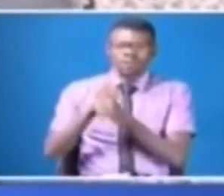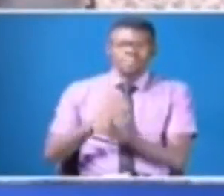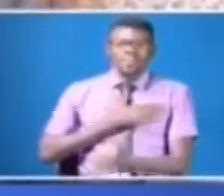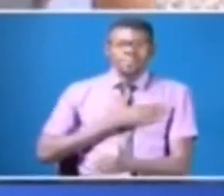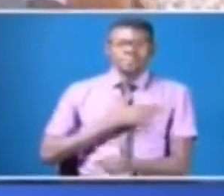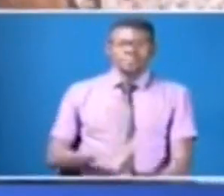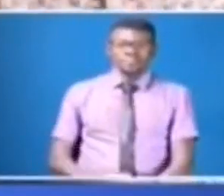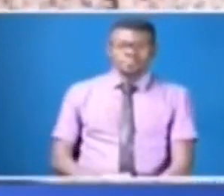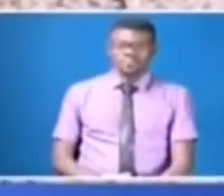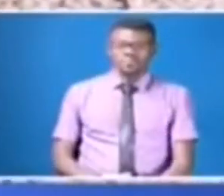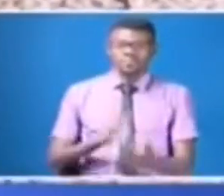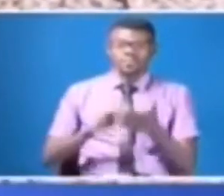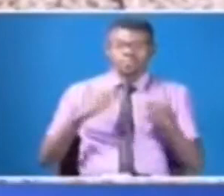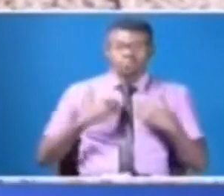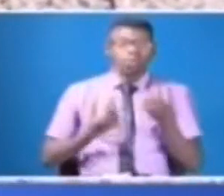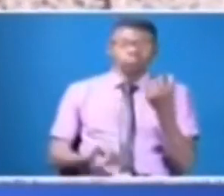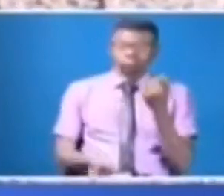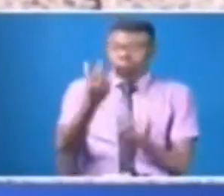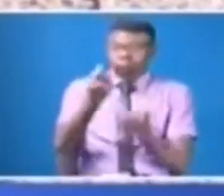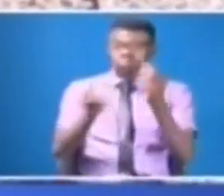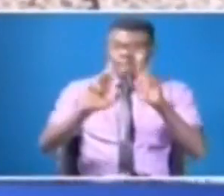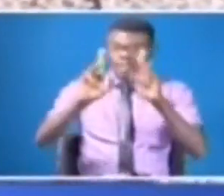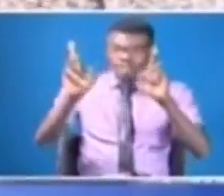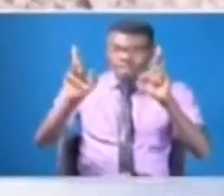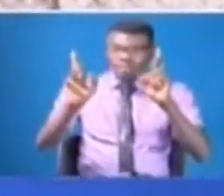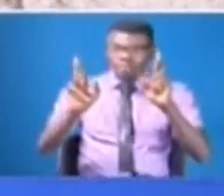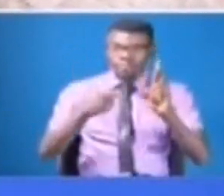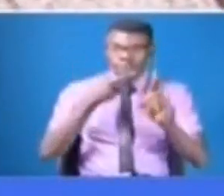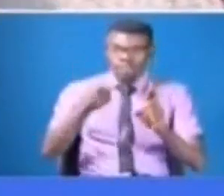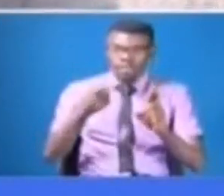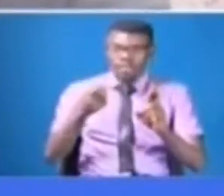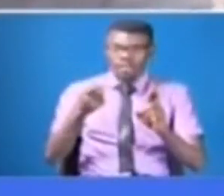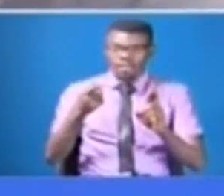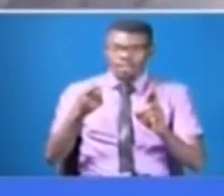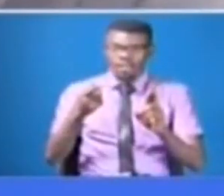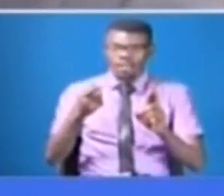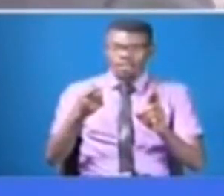Iko wale ambao watajitokeza kusema twende turudishe nini?